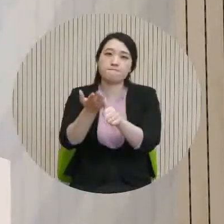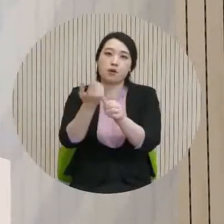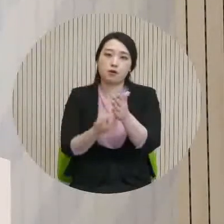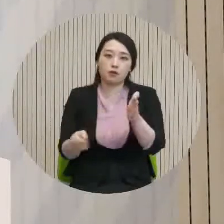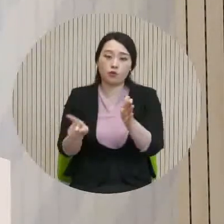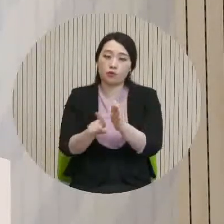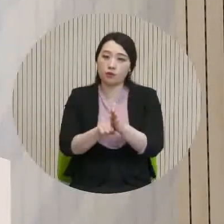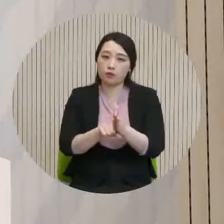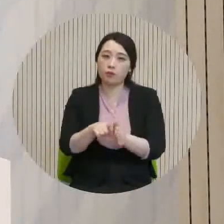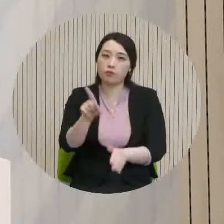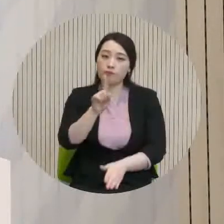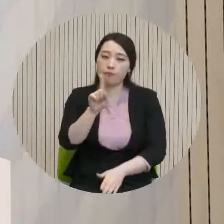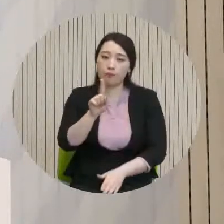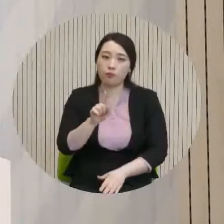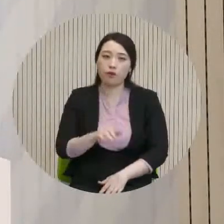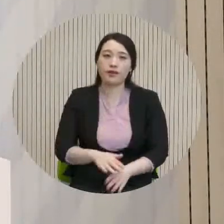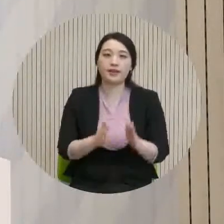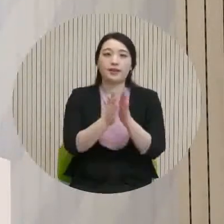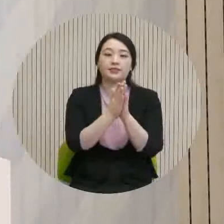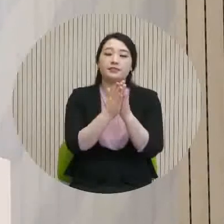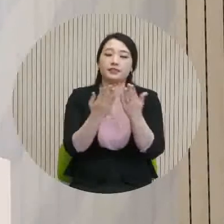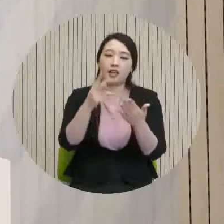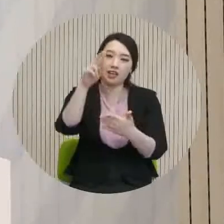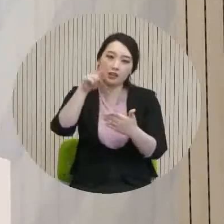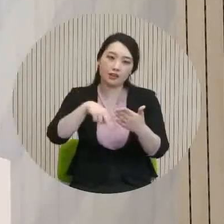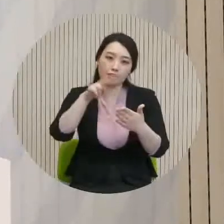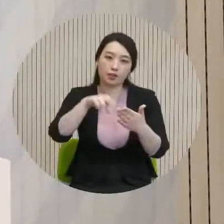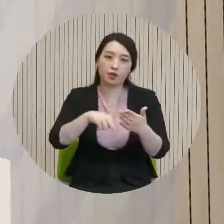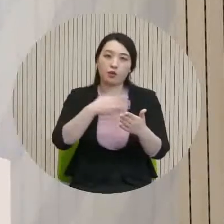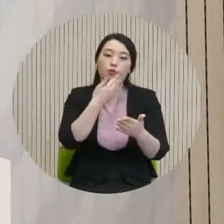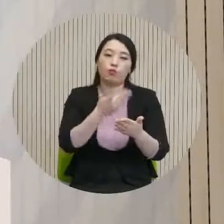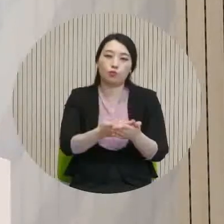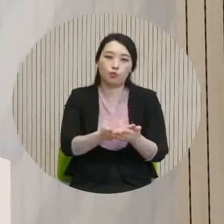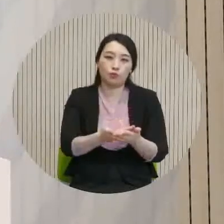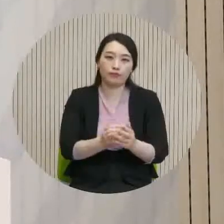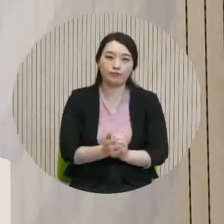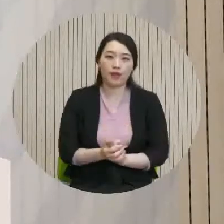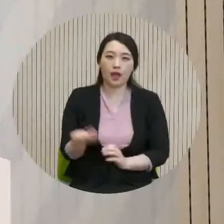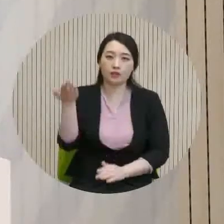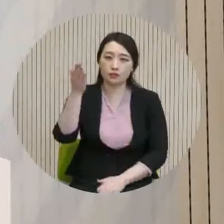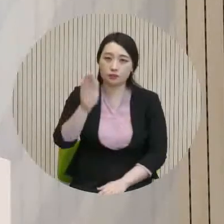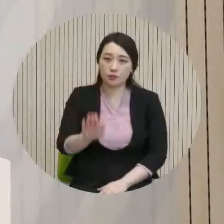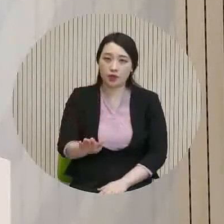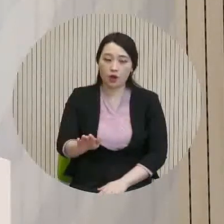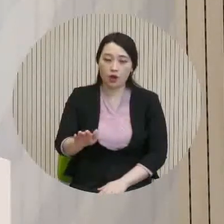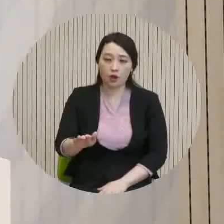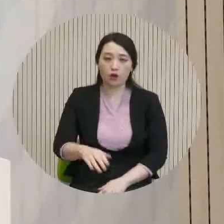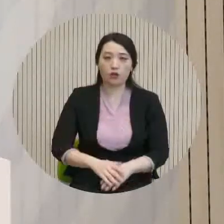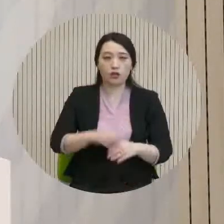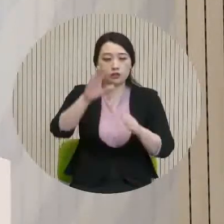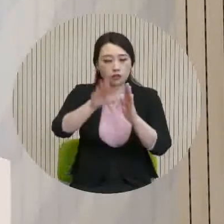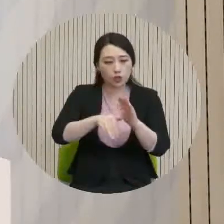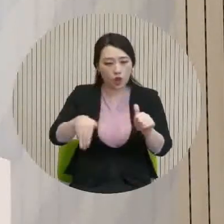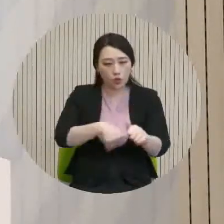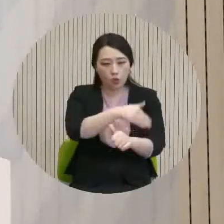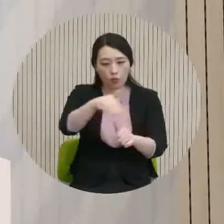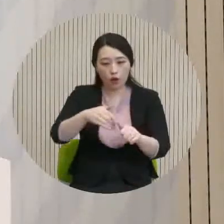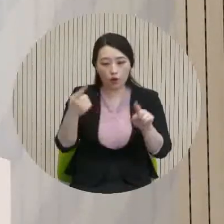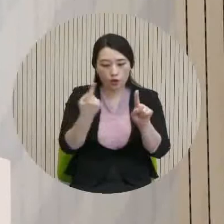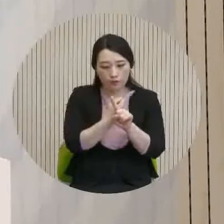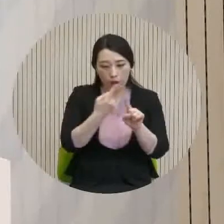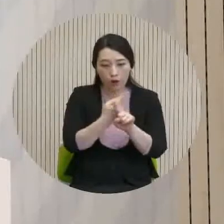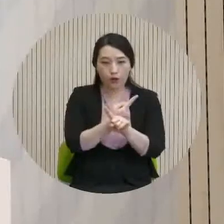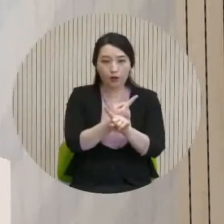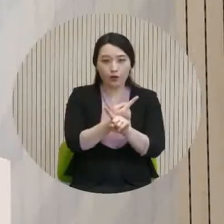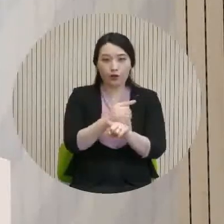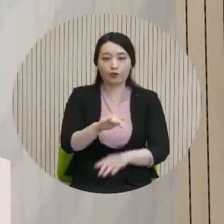convergent 하나는 talents. And I'm 책 strongly 읽기라고 convinced 생각합니다. that reading is a key to nurture those 하지만 talents. 시대와 환경이 However, 변한 만큼 as the times and 우리